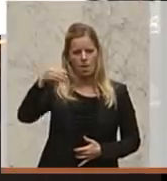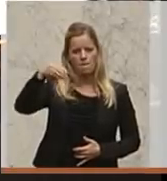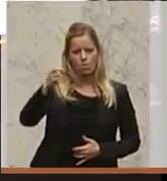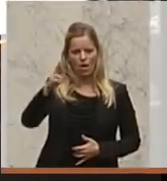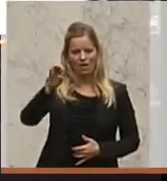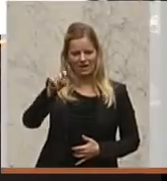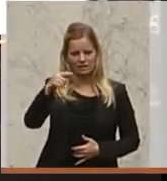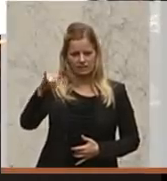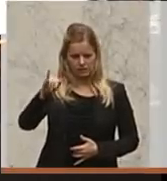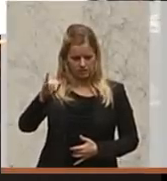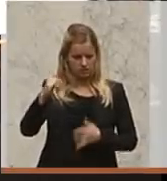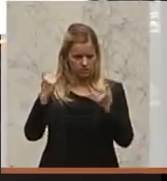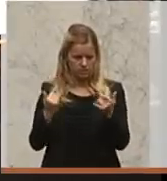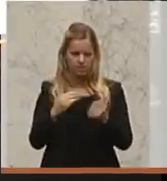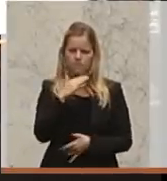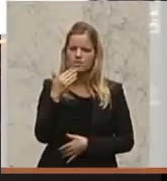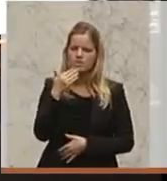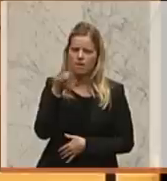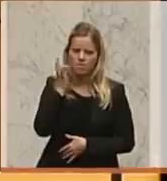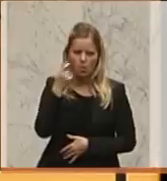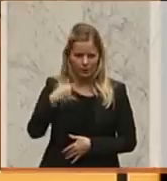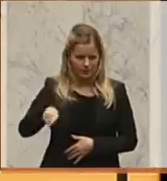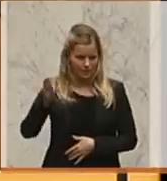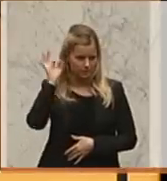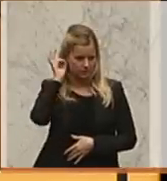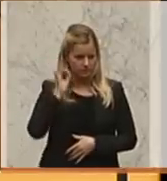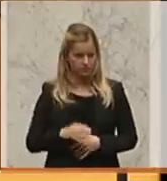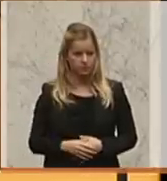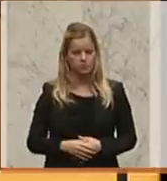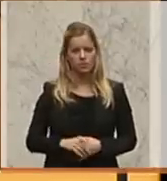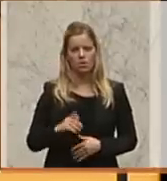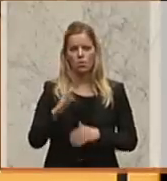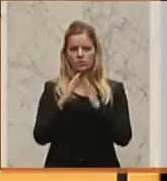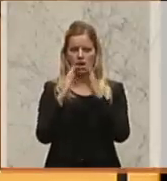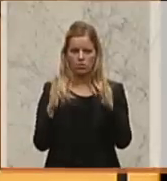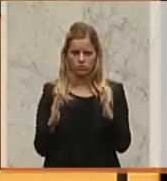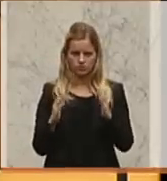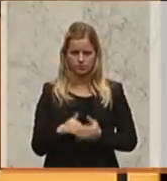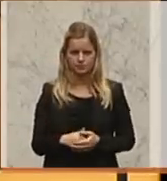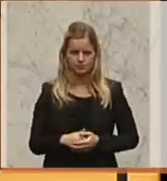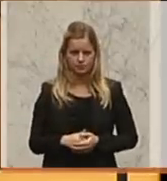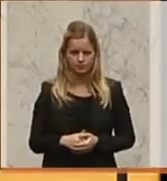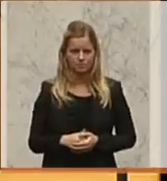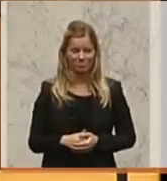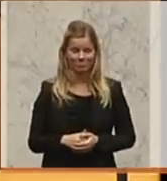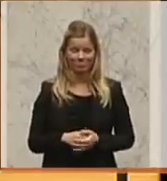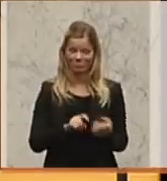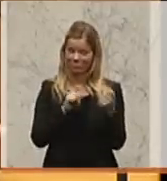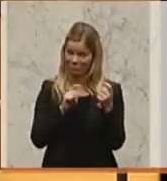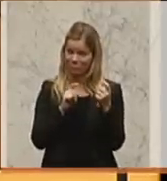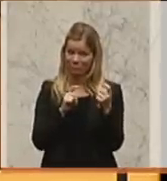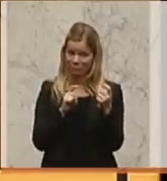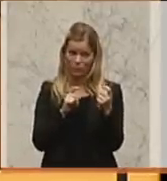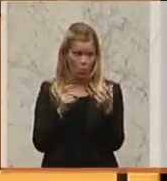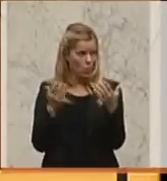Vielen Dank, Frau Präsidentin. Hohes Haus. Ich glaube, genau aufgrund dieser Debatte, die wir heute führen,